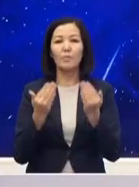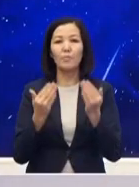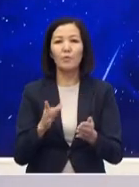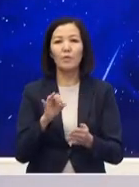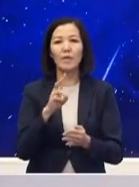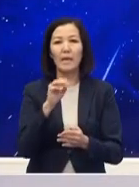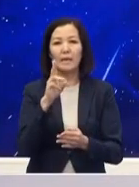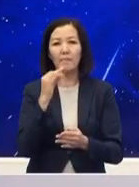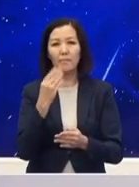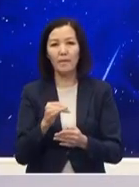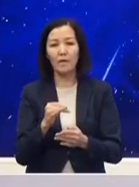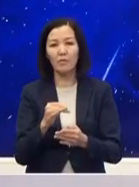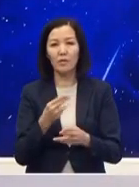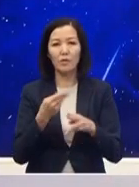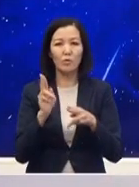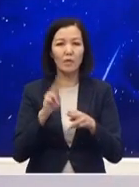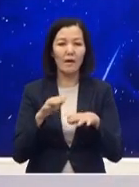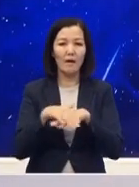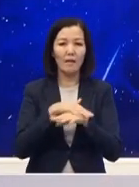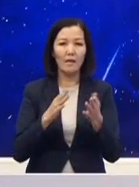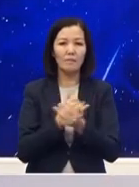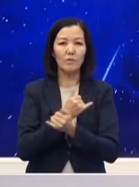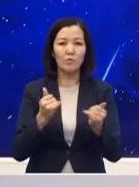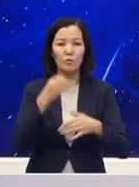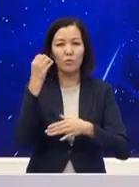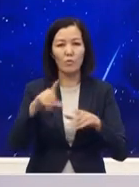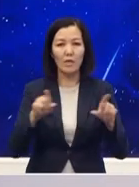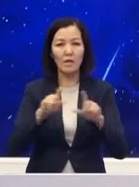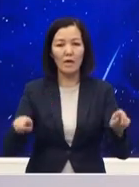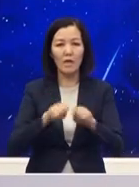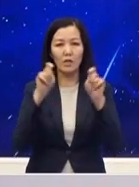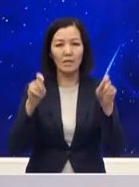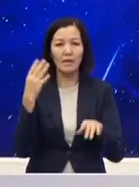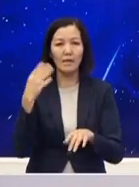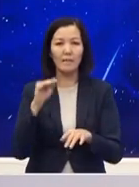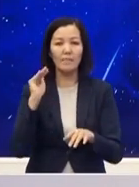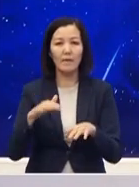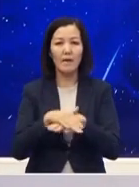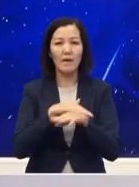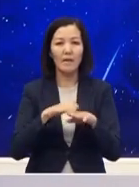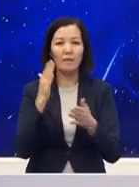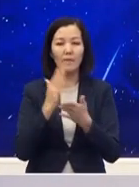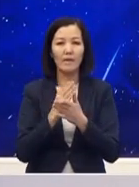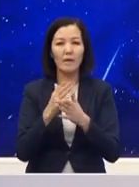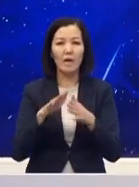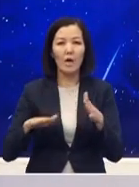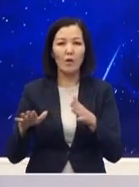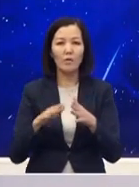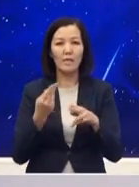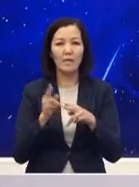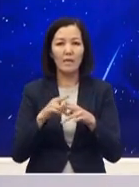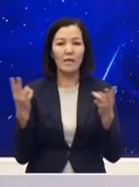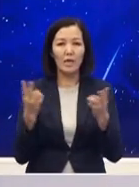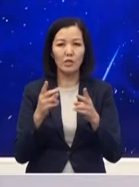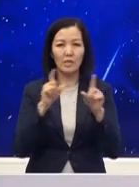Қуаныштары еселеніп жатыр. Бүгін Райымбек ауданында сондая халқа қызмет көрсету орталығы ашылды. 40 мыңнан аса халқы бар аудан үшін